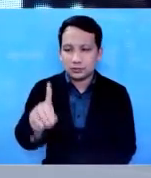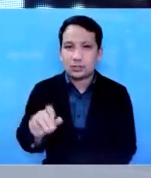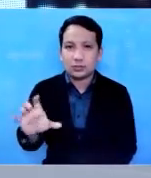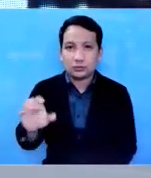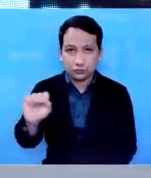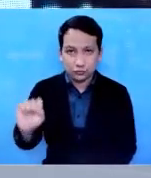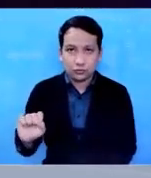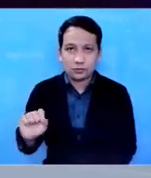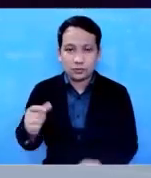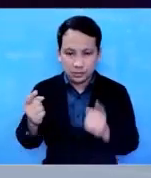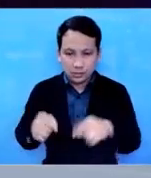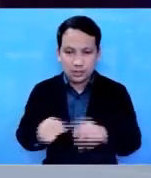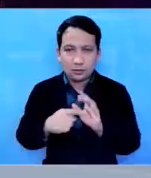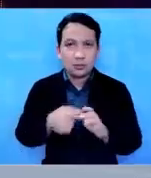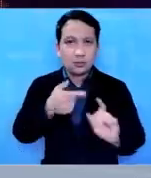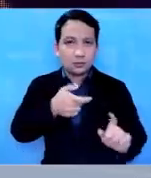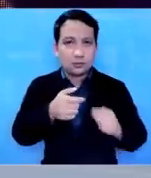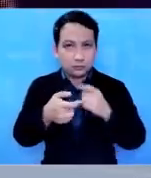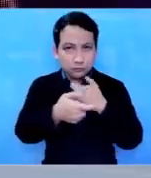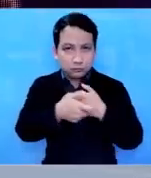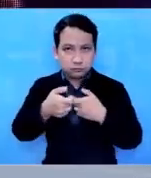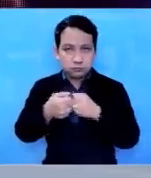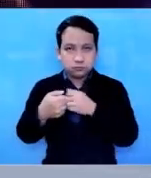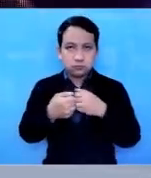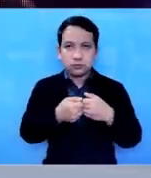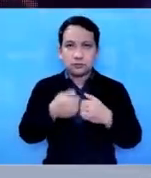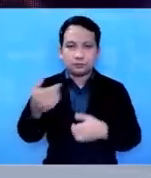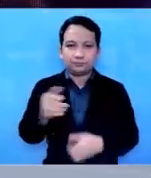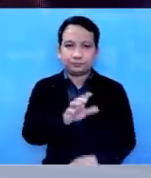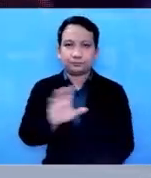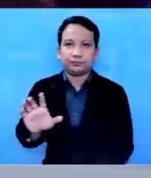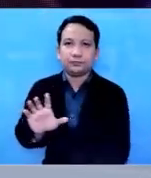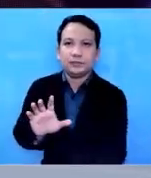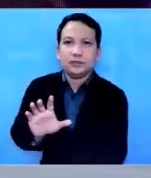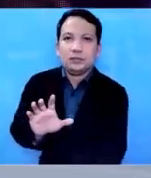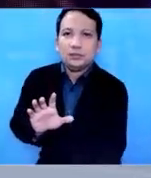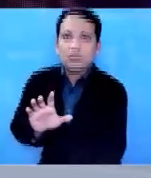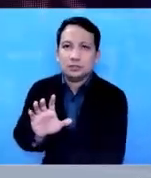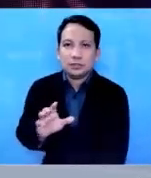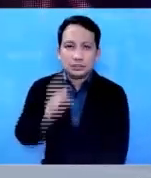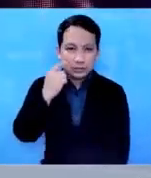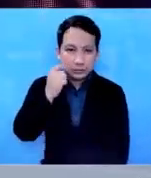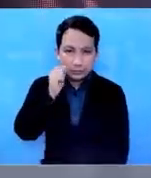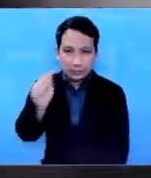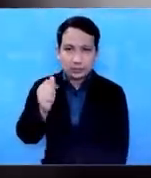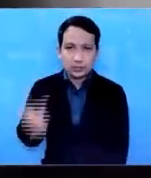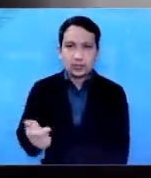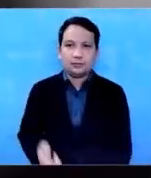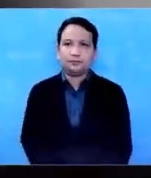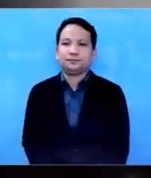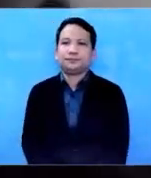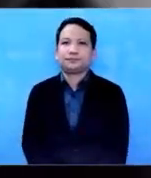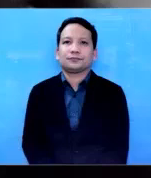humantong umano sa hostage taking. Nasa frontline ng balitang yan si Jem Avanceña.